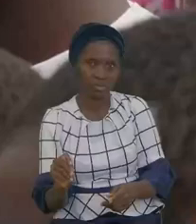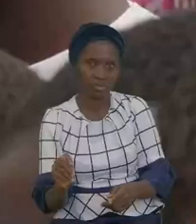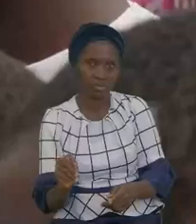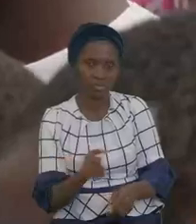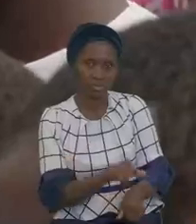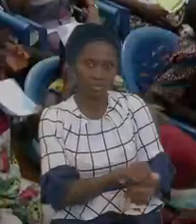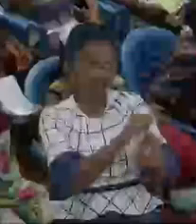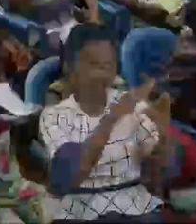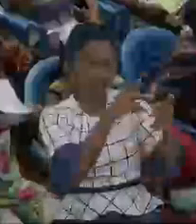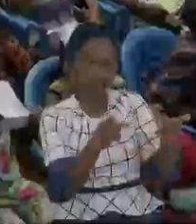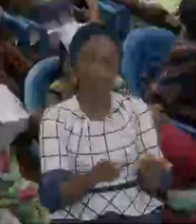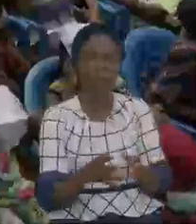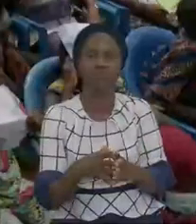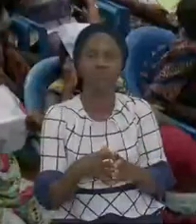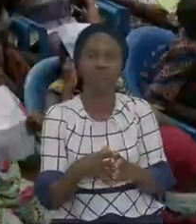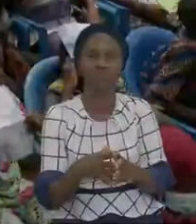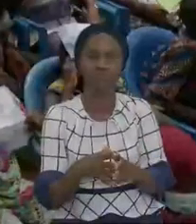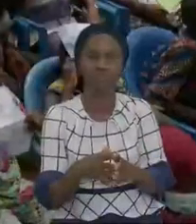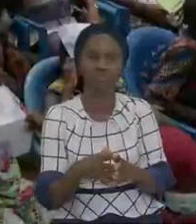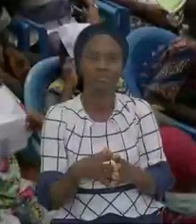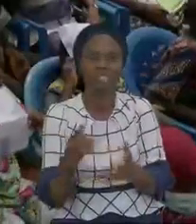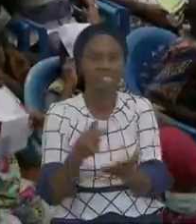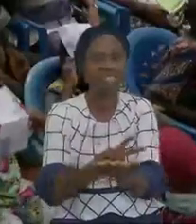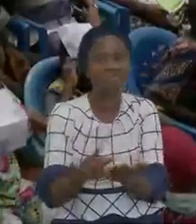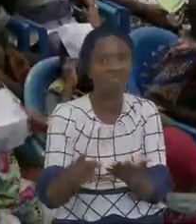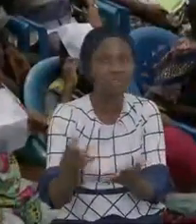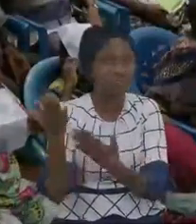L'échec du passé, c'est assez.